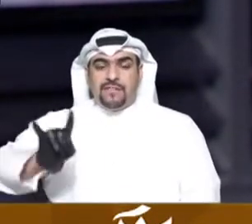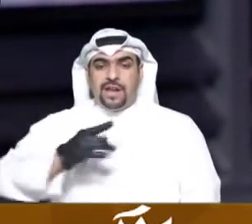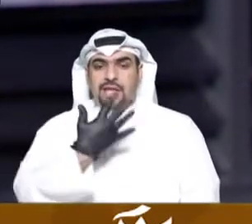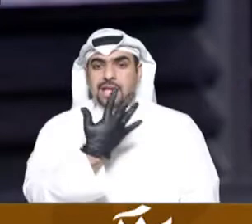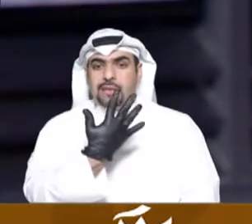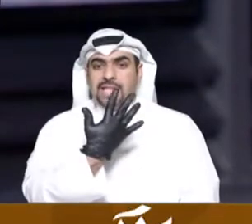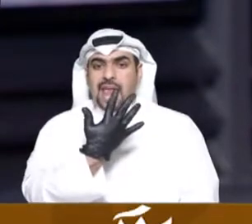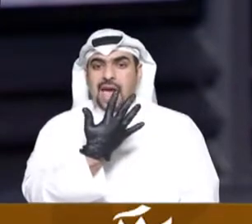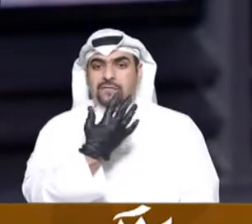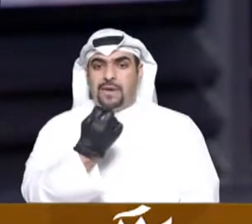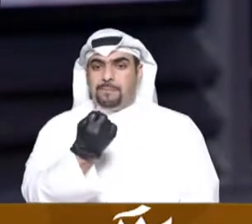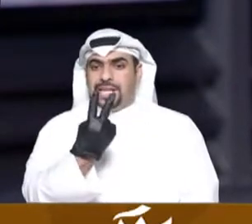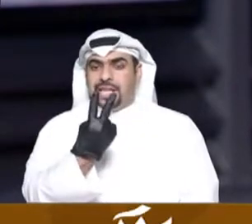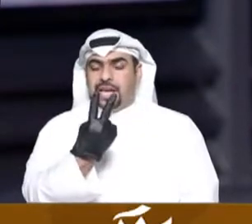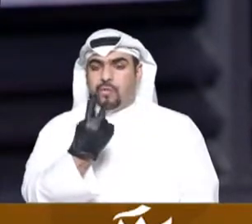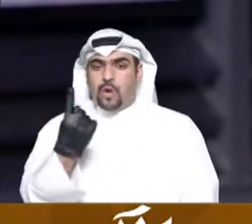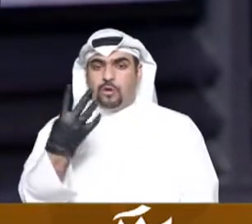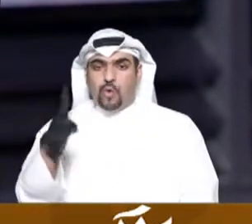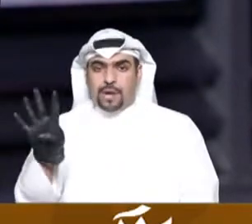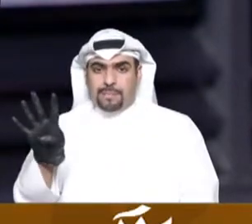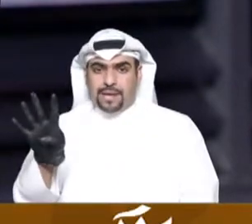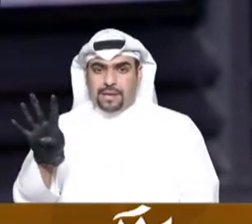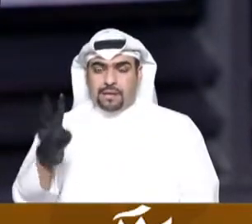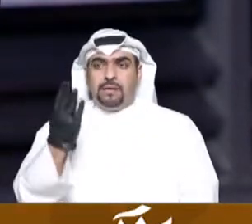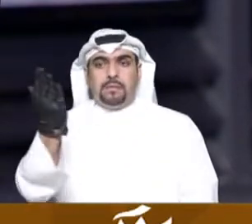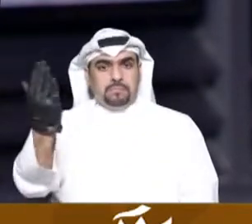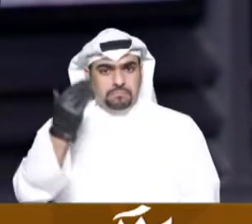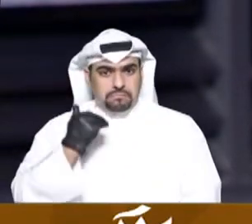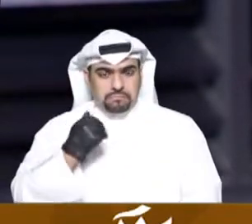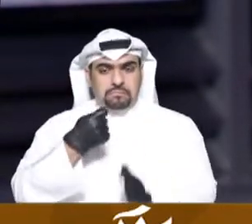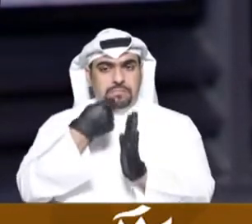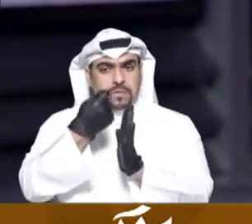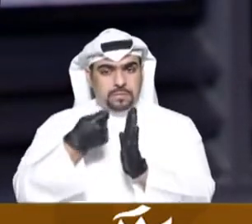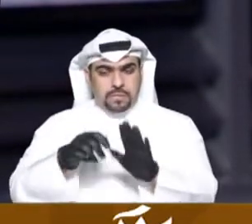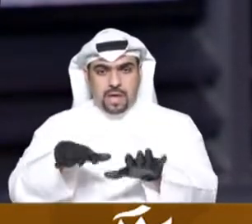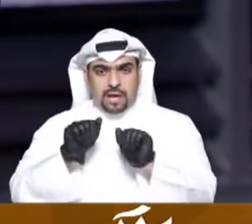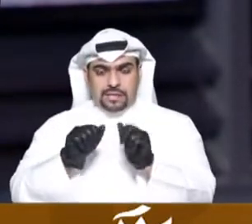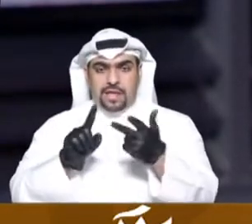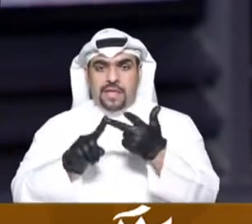5241 تم استفاده من هذه المهله. عندنا اخواننا من الجنسيه البنغلاديشيه